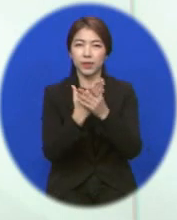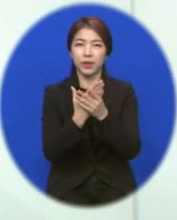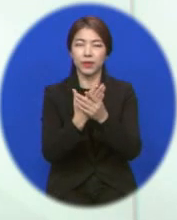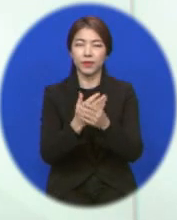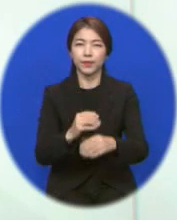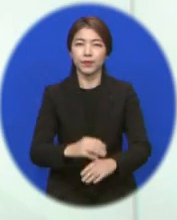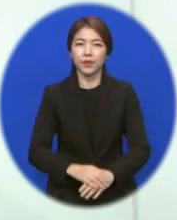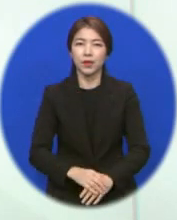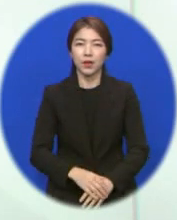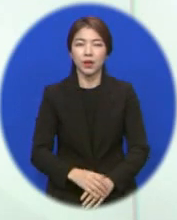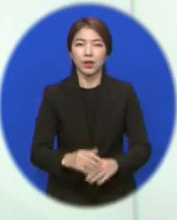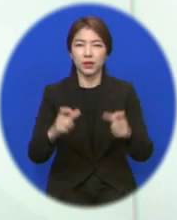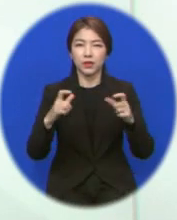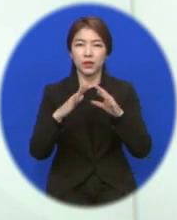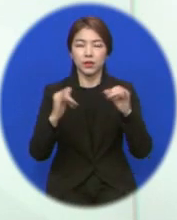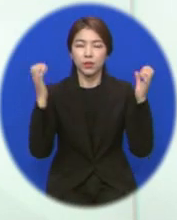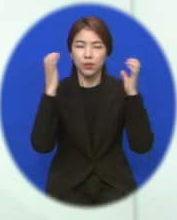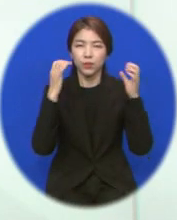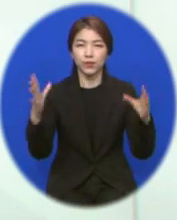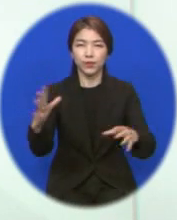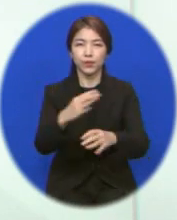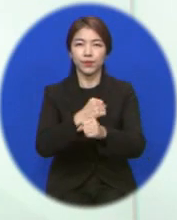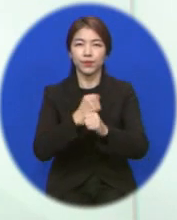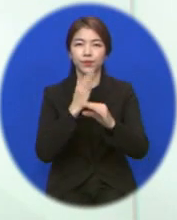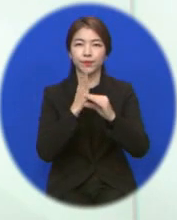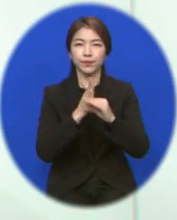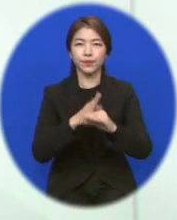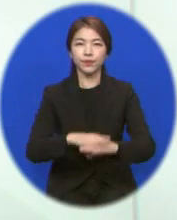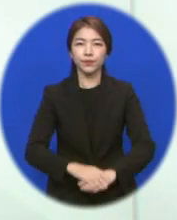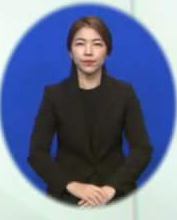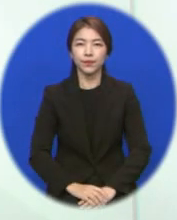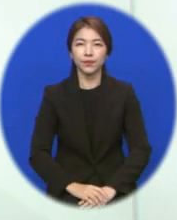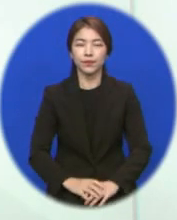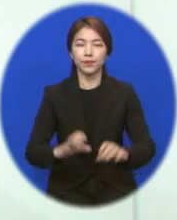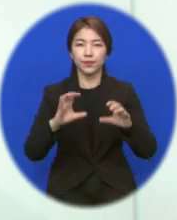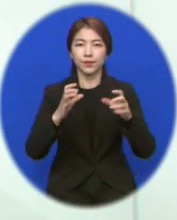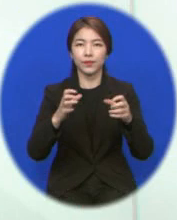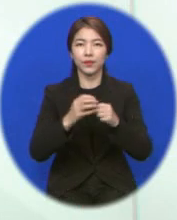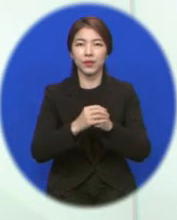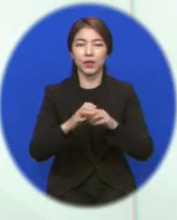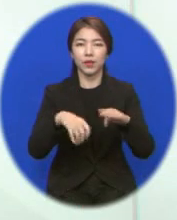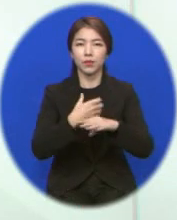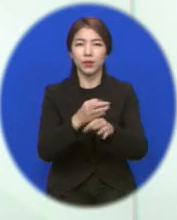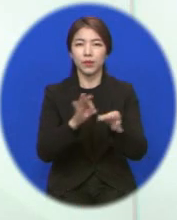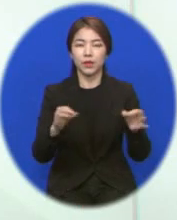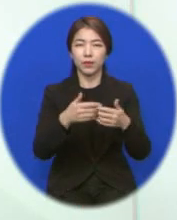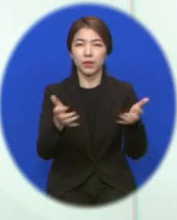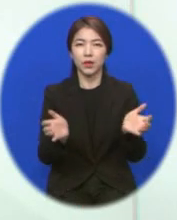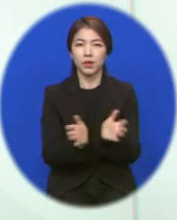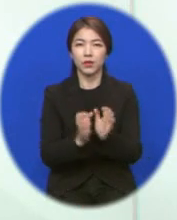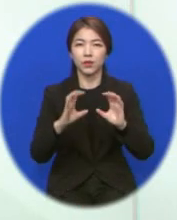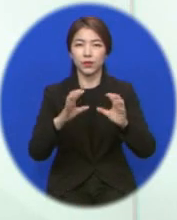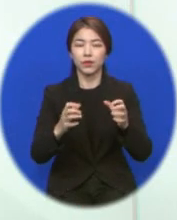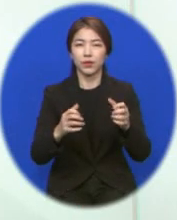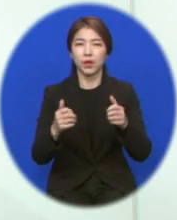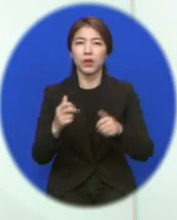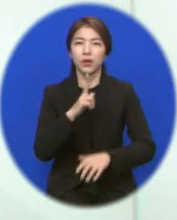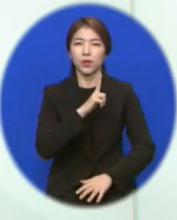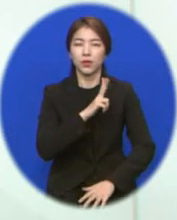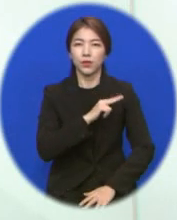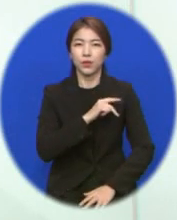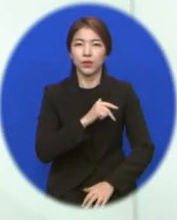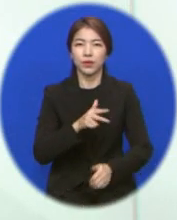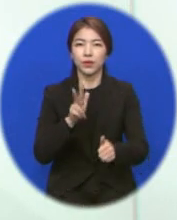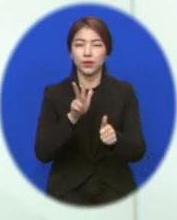및도로 개선의필요성에대한주민들의불만을수집하고있습니다.국민 혁명배당당은 1,020